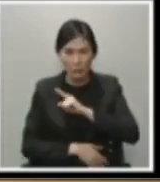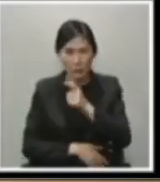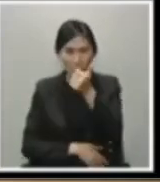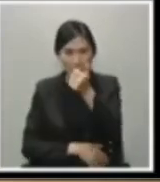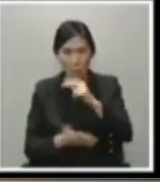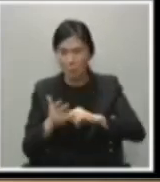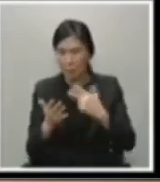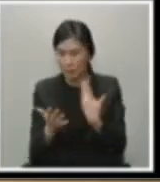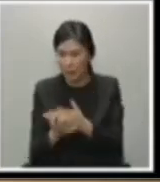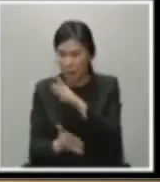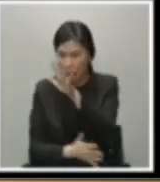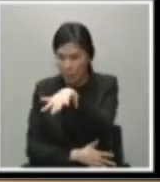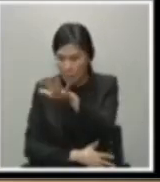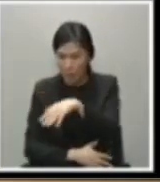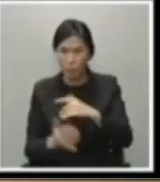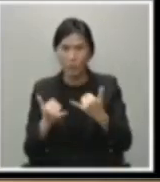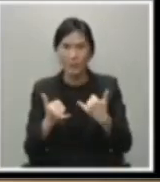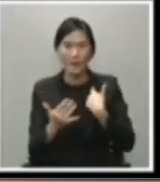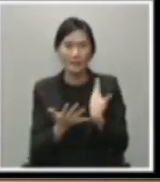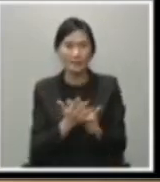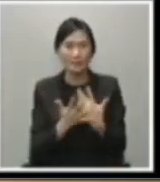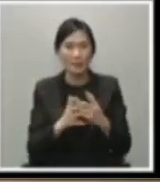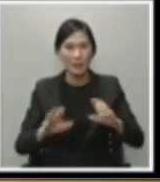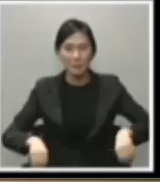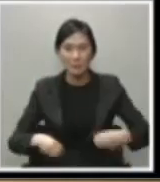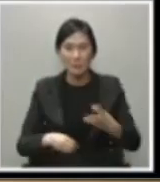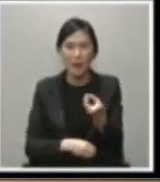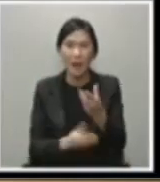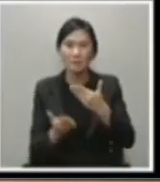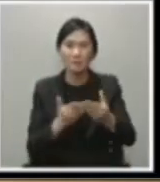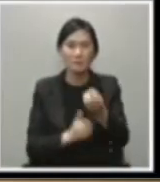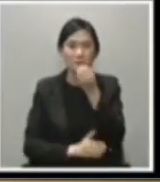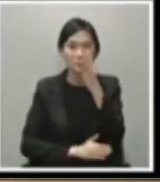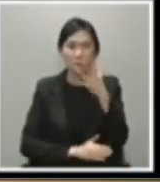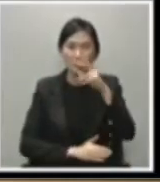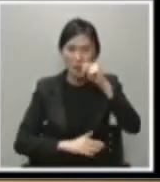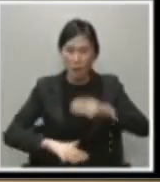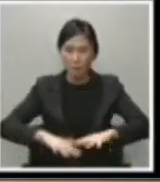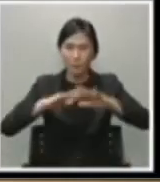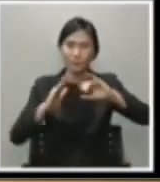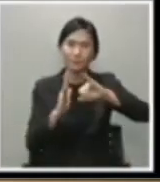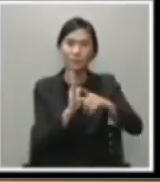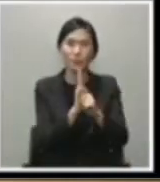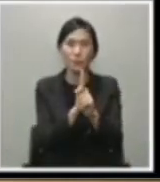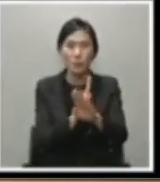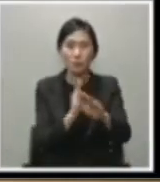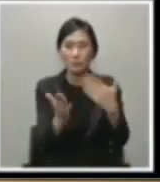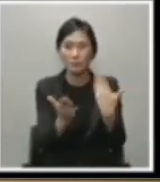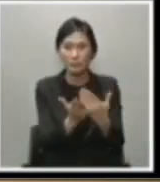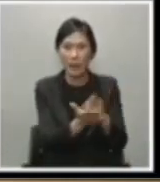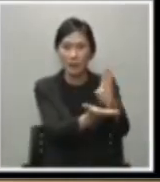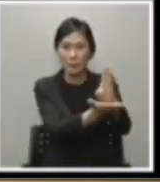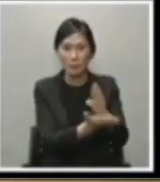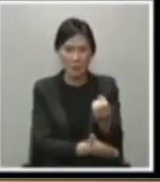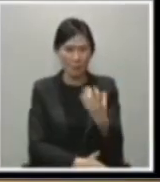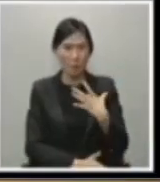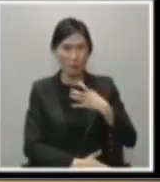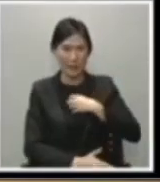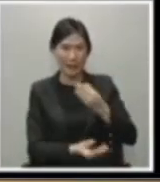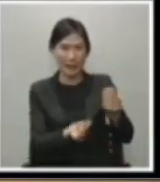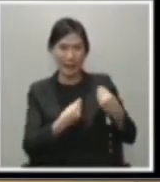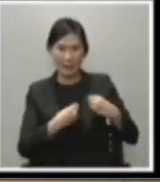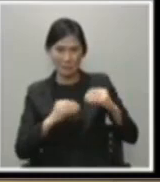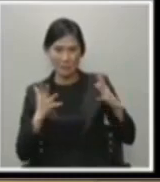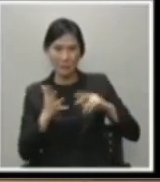5,000 เนี่ยวันนี้ไม่มีเงินที่จะซื้อข้าวกินนะครับน้ำท่วมจังหวัดอุบลเนี่ยยังไม่ได้เงินเลยครับแล้วก็มีน้องๆครับ